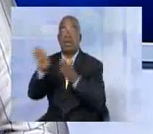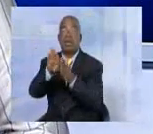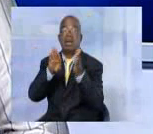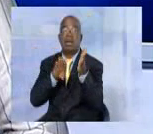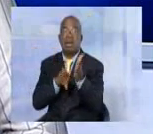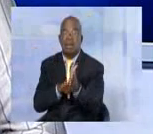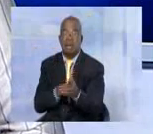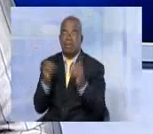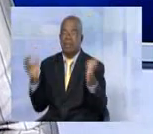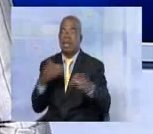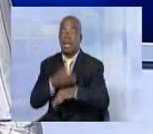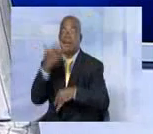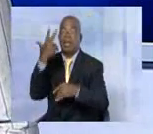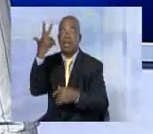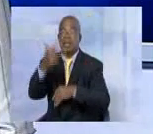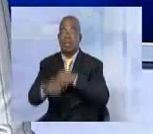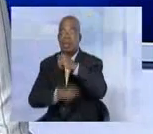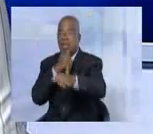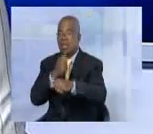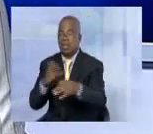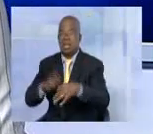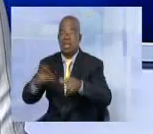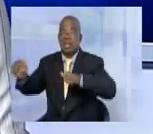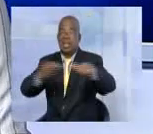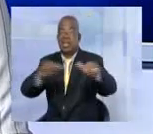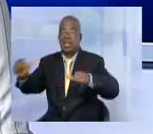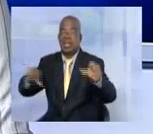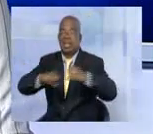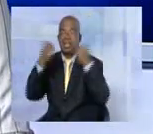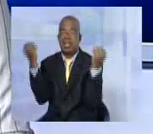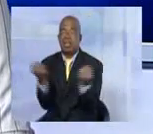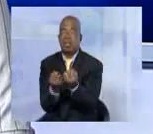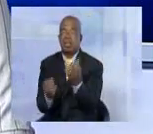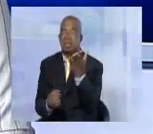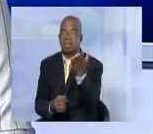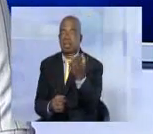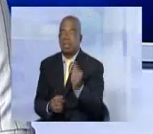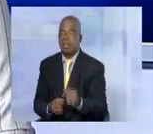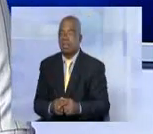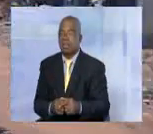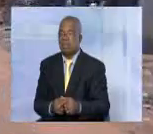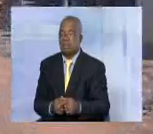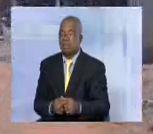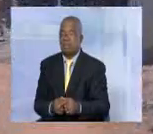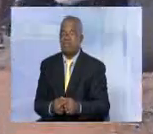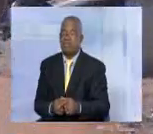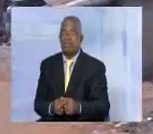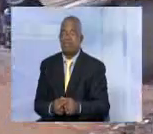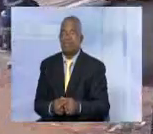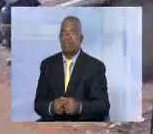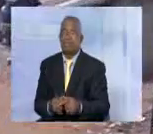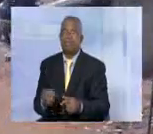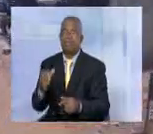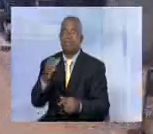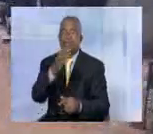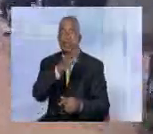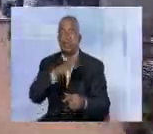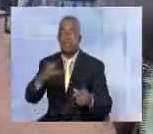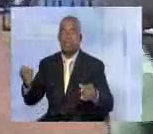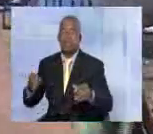de 3 ans d'action sociale menée au profit des populations. Thérèse Tapé-Yoboué. Des audiences foraines pour